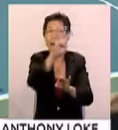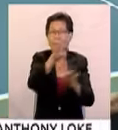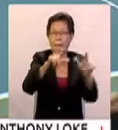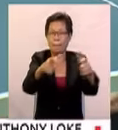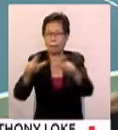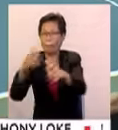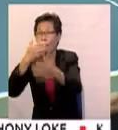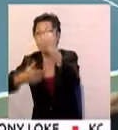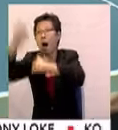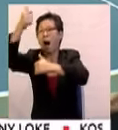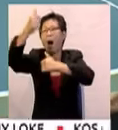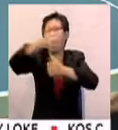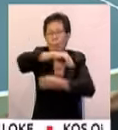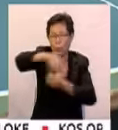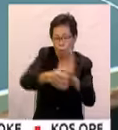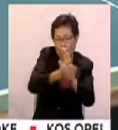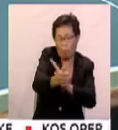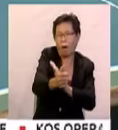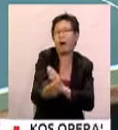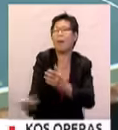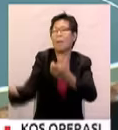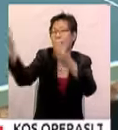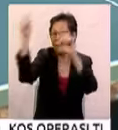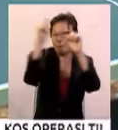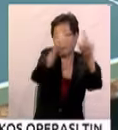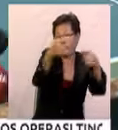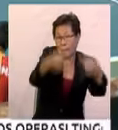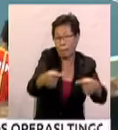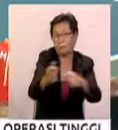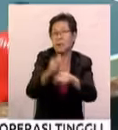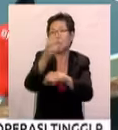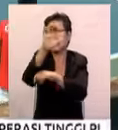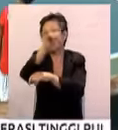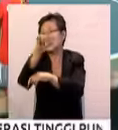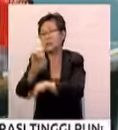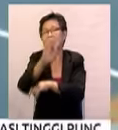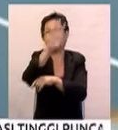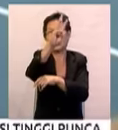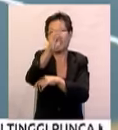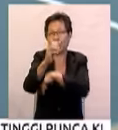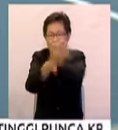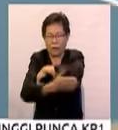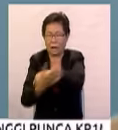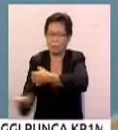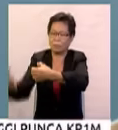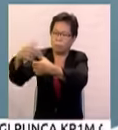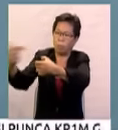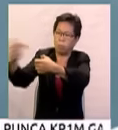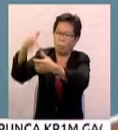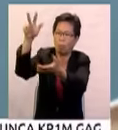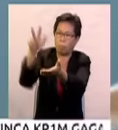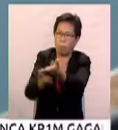setiap kategori pusingan layak beraksi di Republik Czech. Sebanyak 60 negara mengesahkan penyertaan.